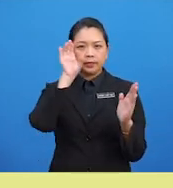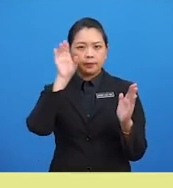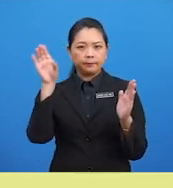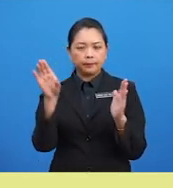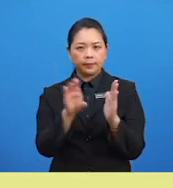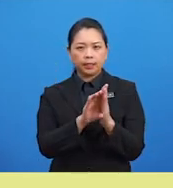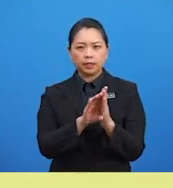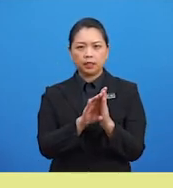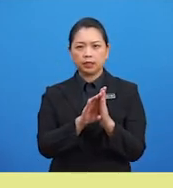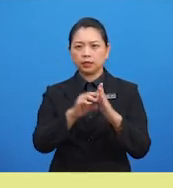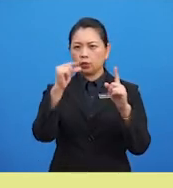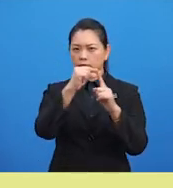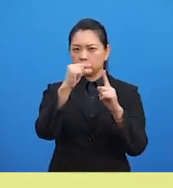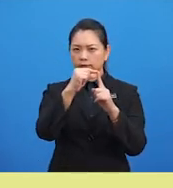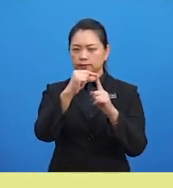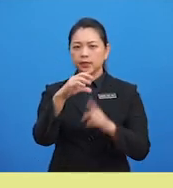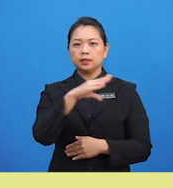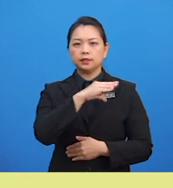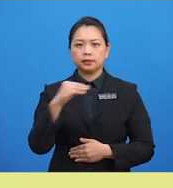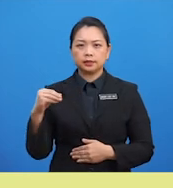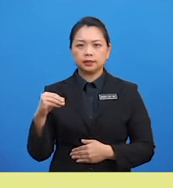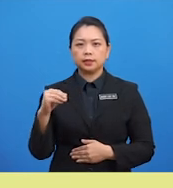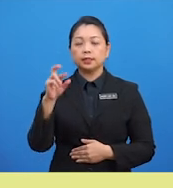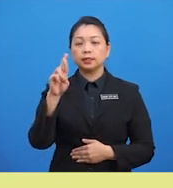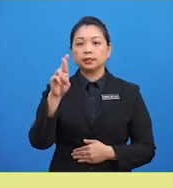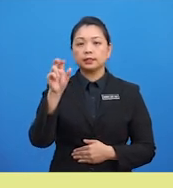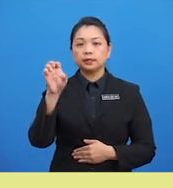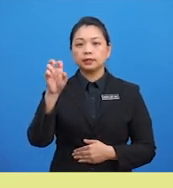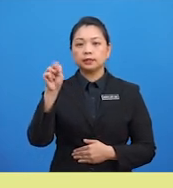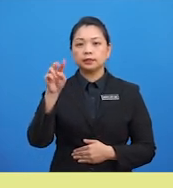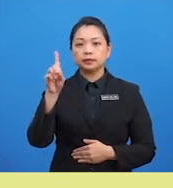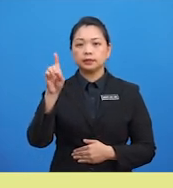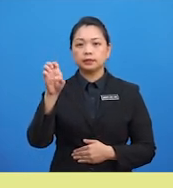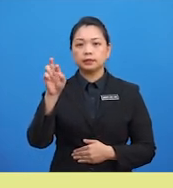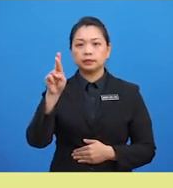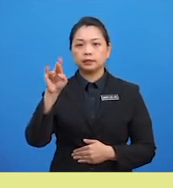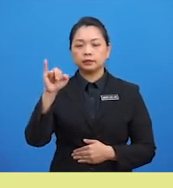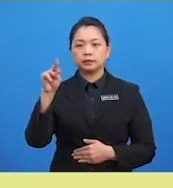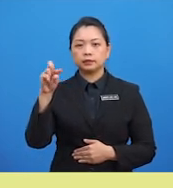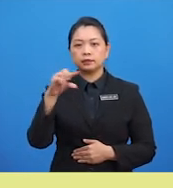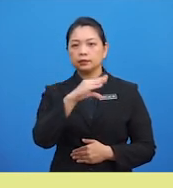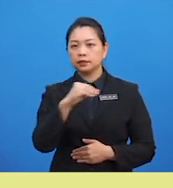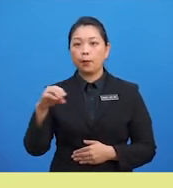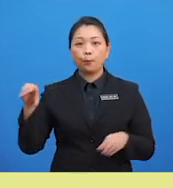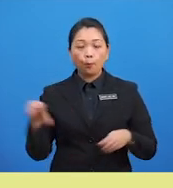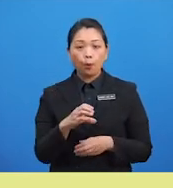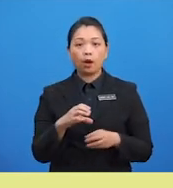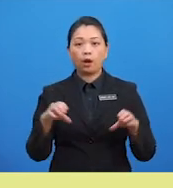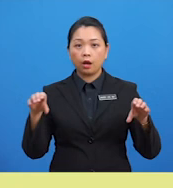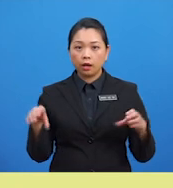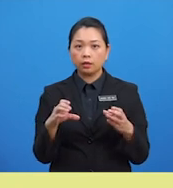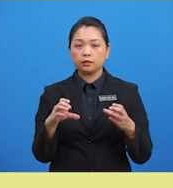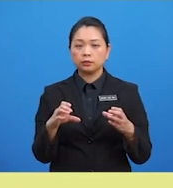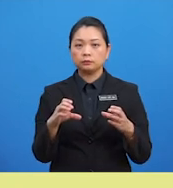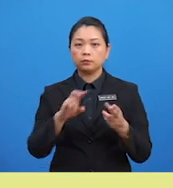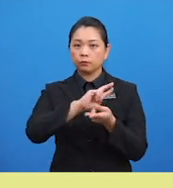menggambarkan konsep beserta rendering dan membuat simulasi